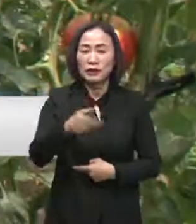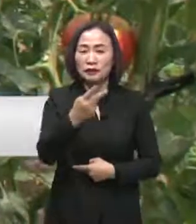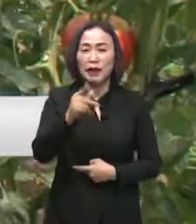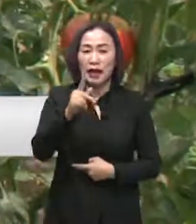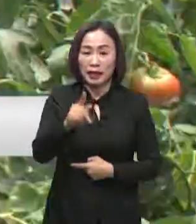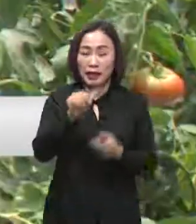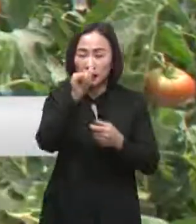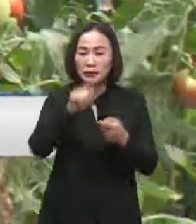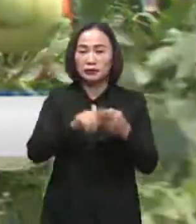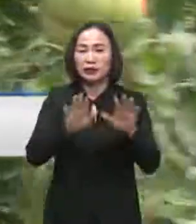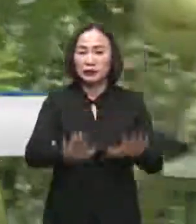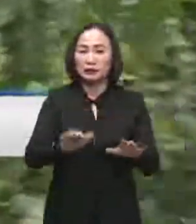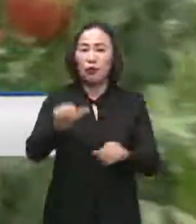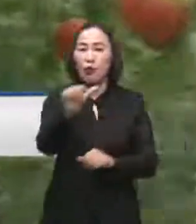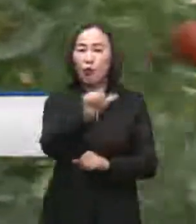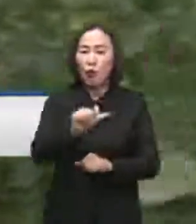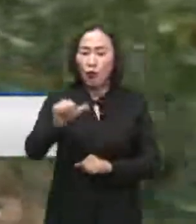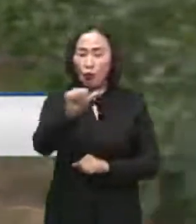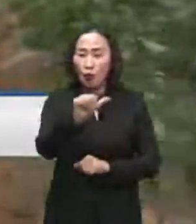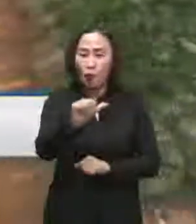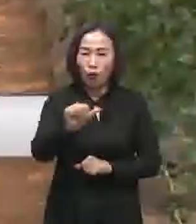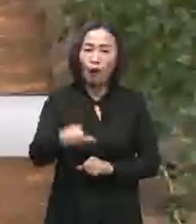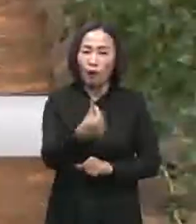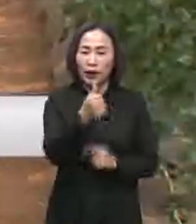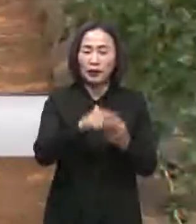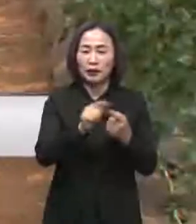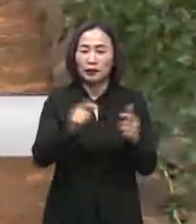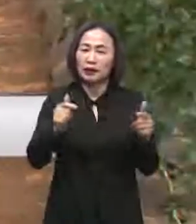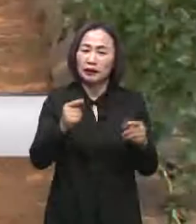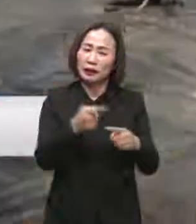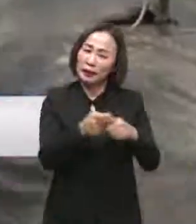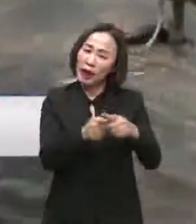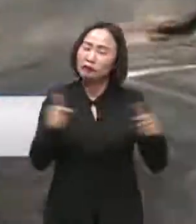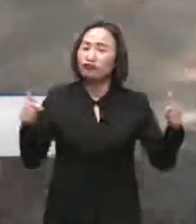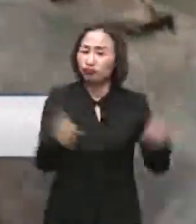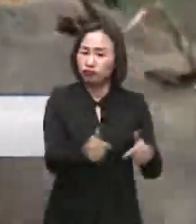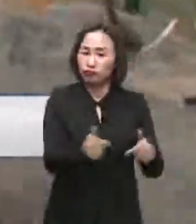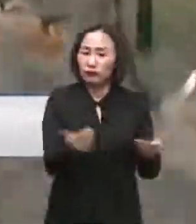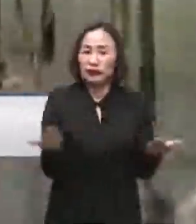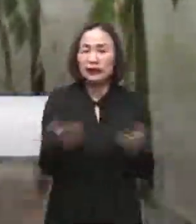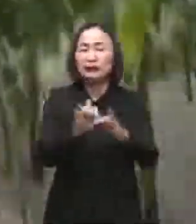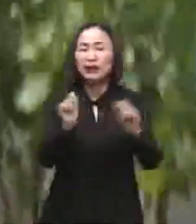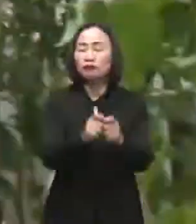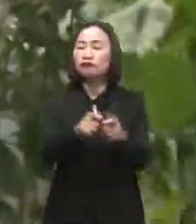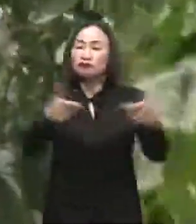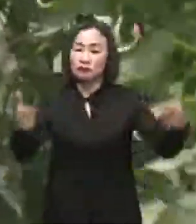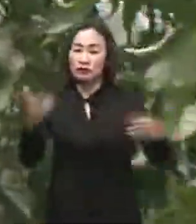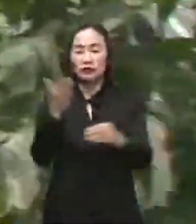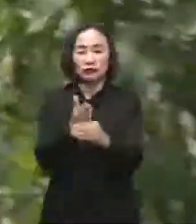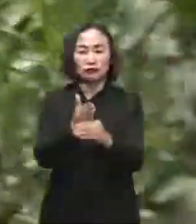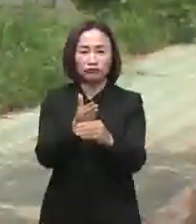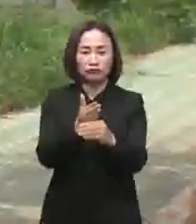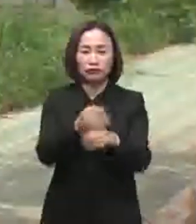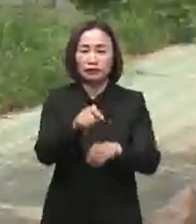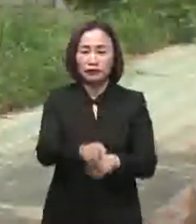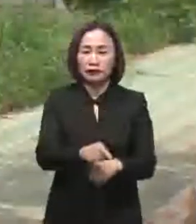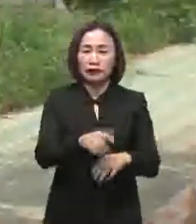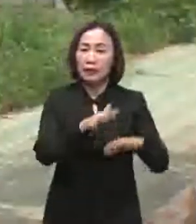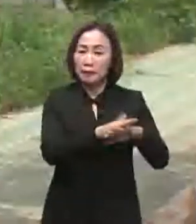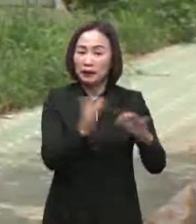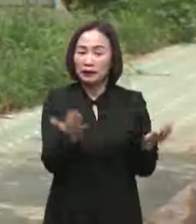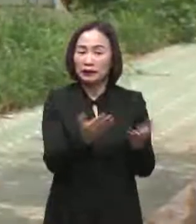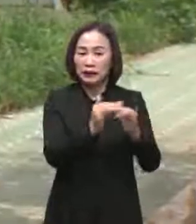현재 585 액 카레로 절반 넘게 줄어든 반면 농업 인구는 늘어난 겁니다 군은 농업 인구가 꾸준히